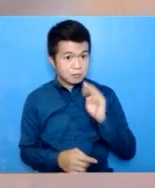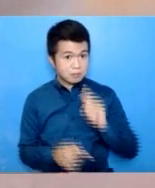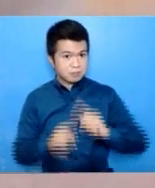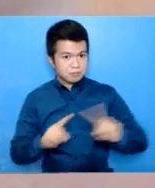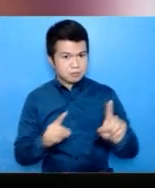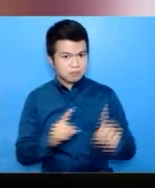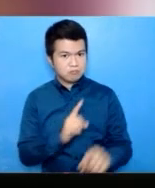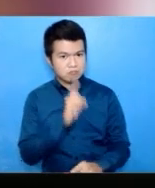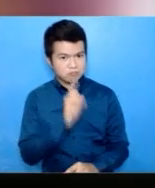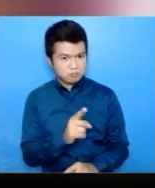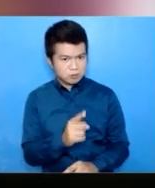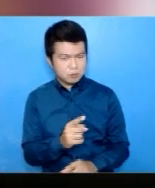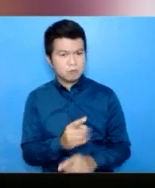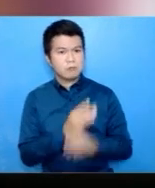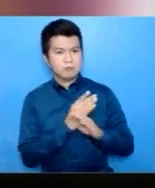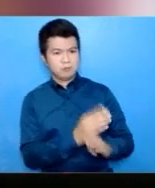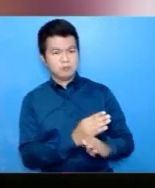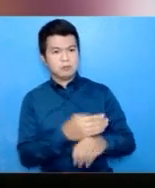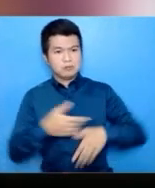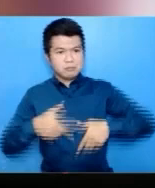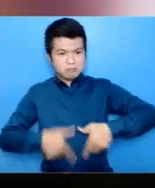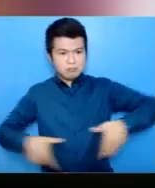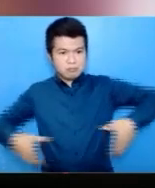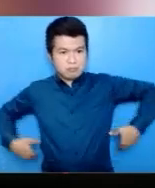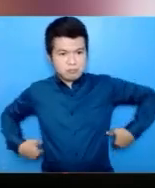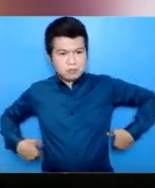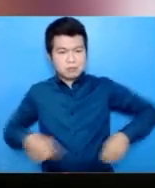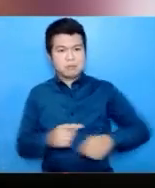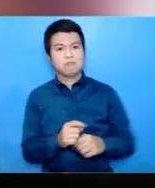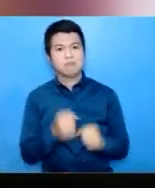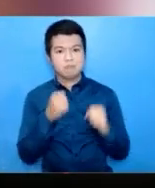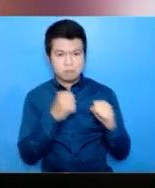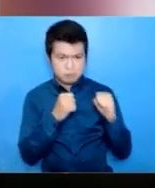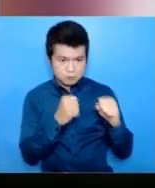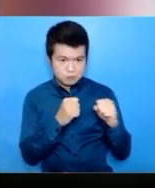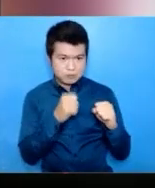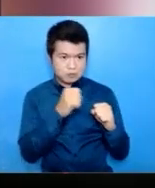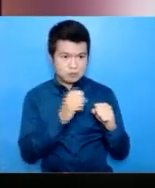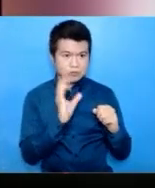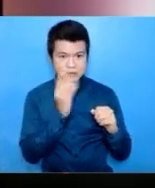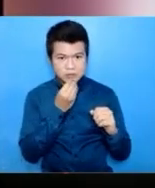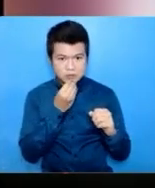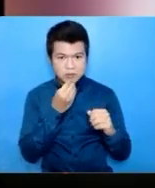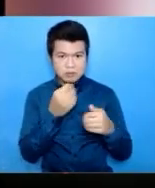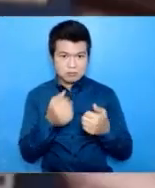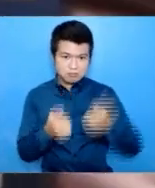kanyang belt. Nagsabi naman si Spence na lalabanan niya kung sino ang mananalo kina Pacquiao at